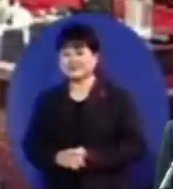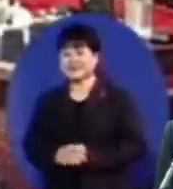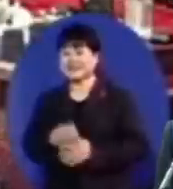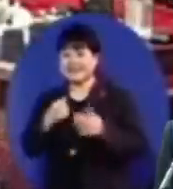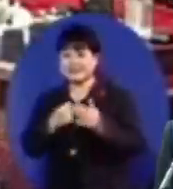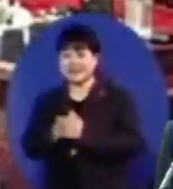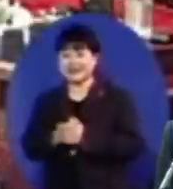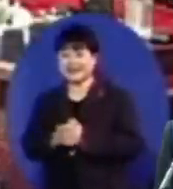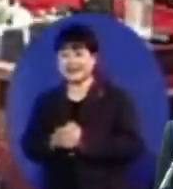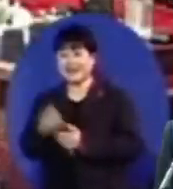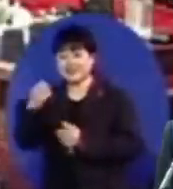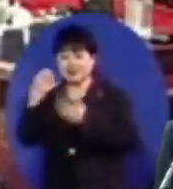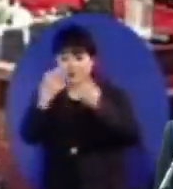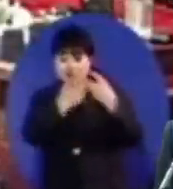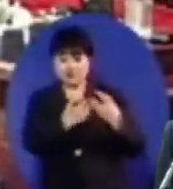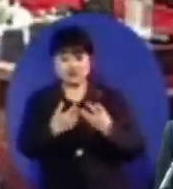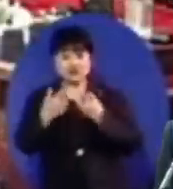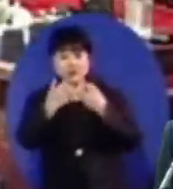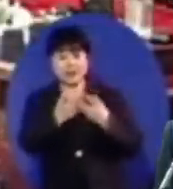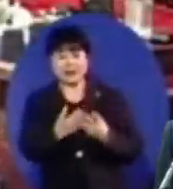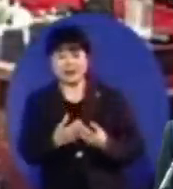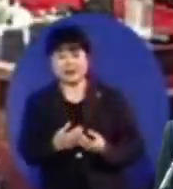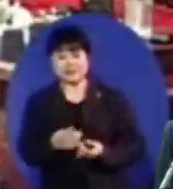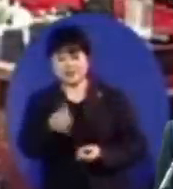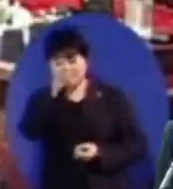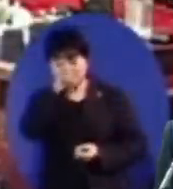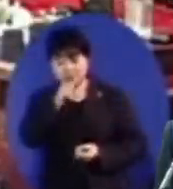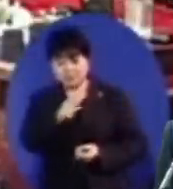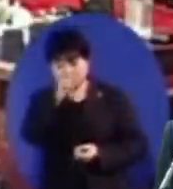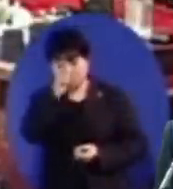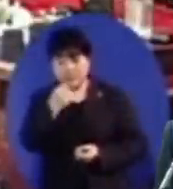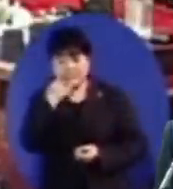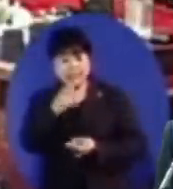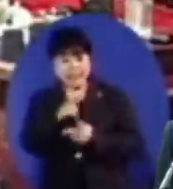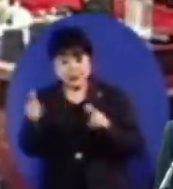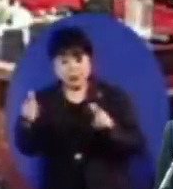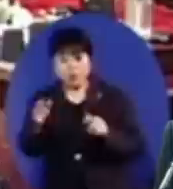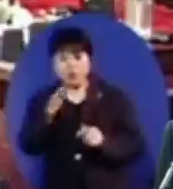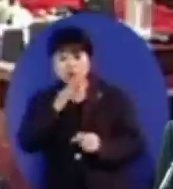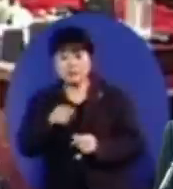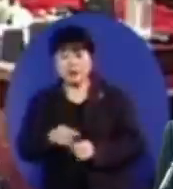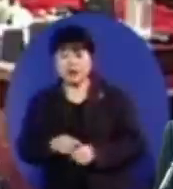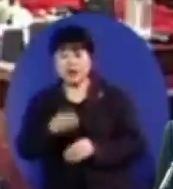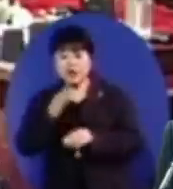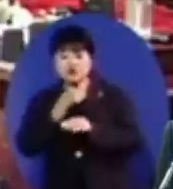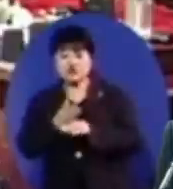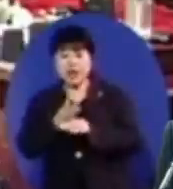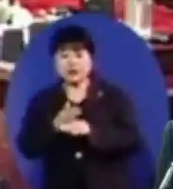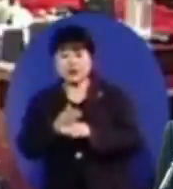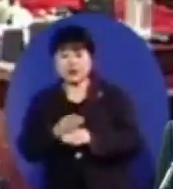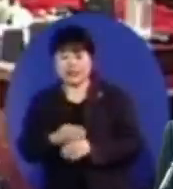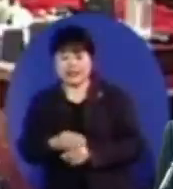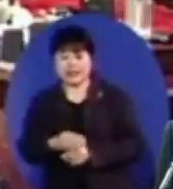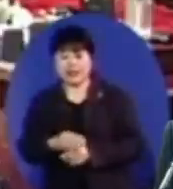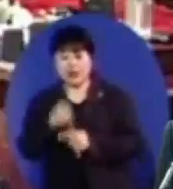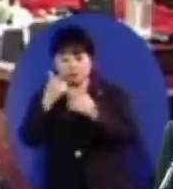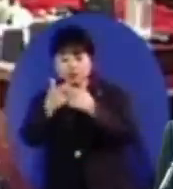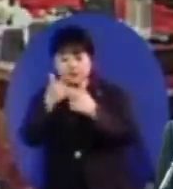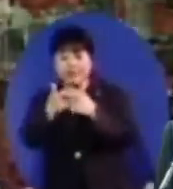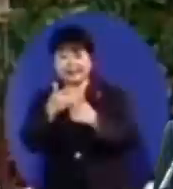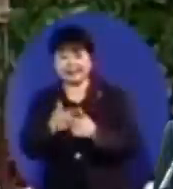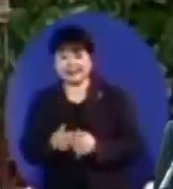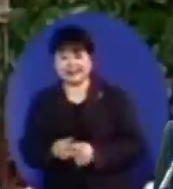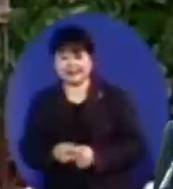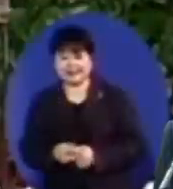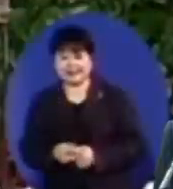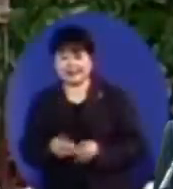그러므로 성령 충만이 있어 좋고 없어 좋은 걸 아닙니다. 저는 중학교 때 부산 동네 중학교를 다녔습니다. 당시는